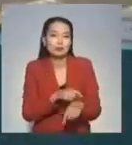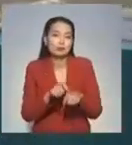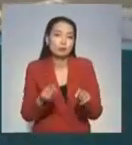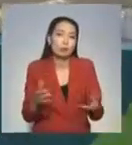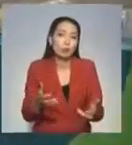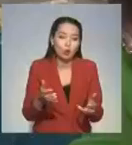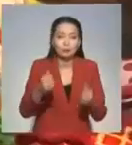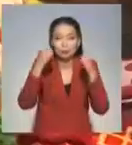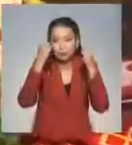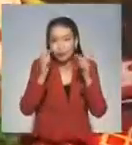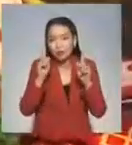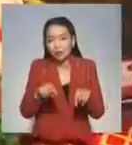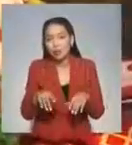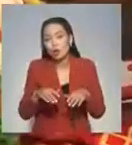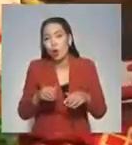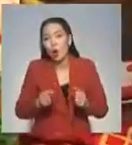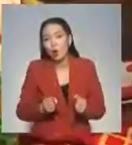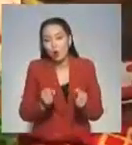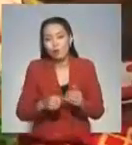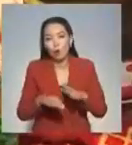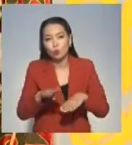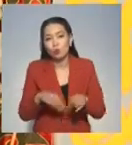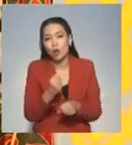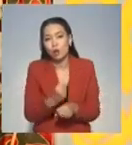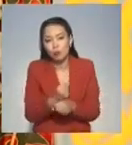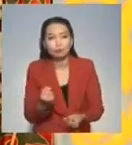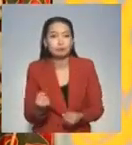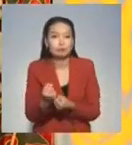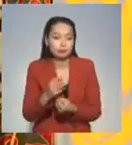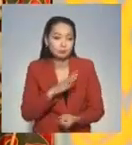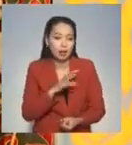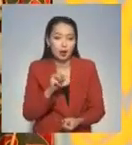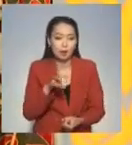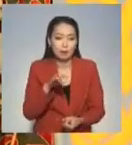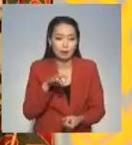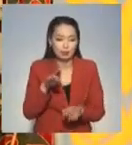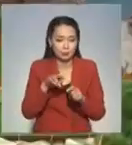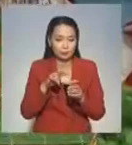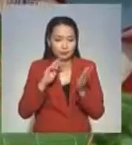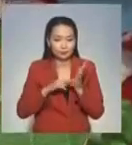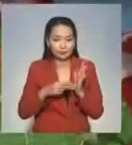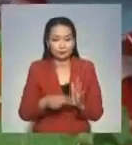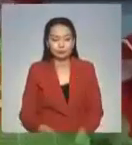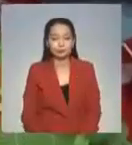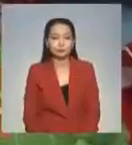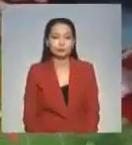головные уборы и даже ковры ручной работы. Поддержали мероприятие члены партии «Аманат».